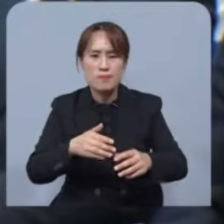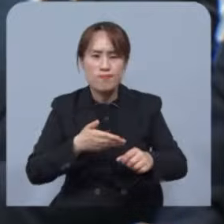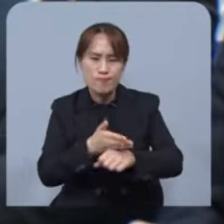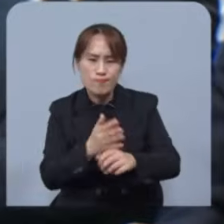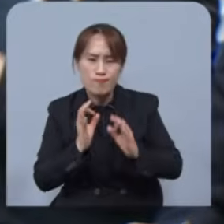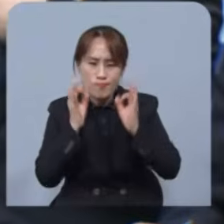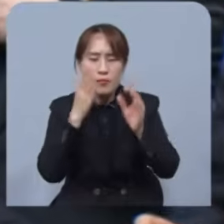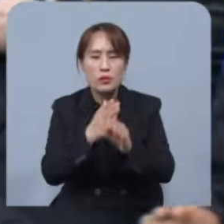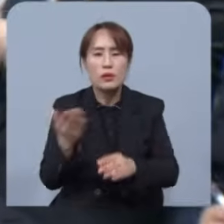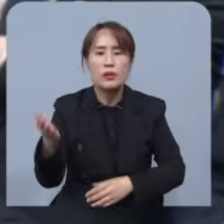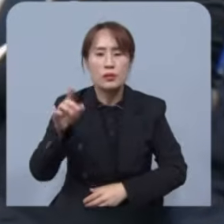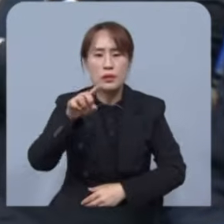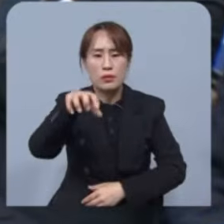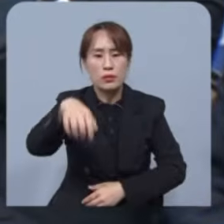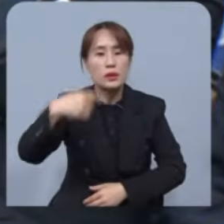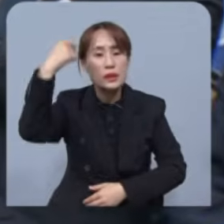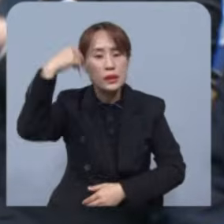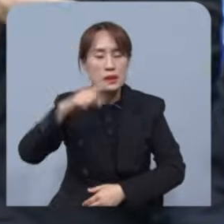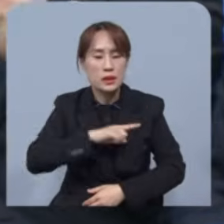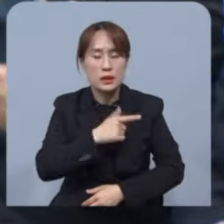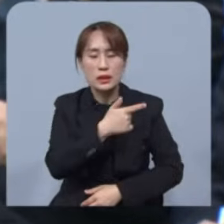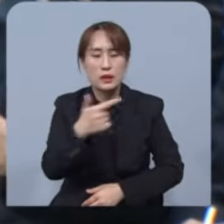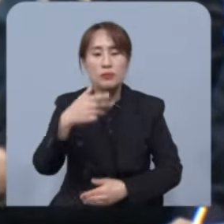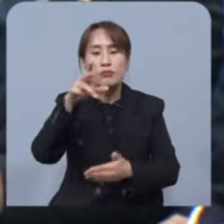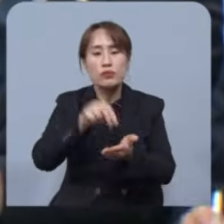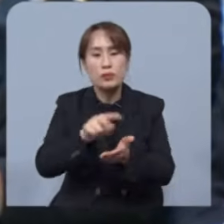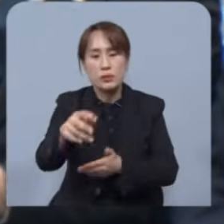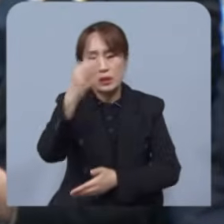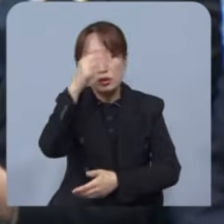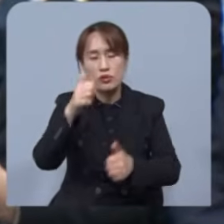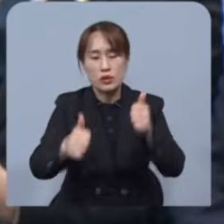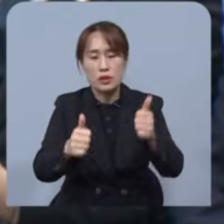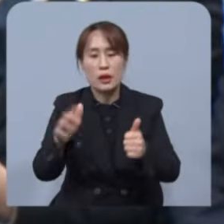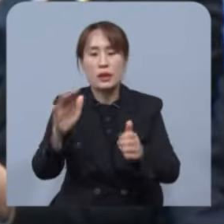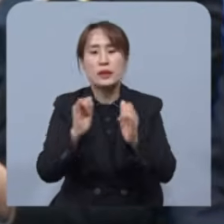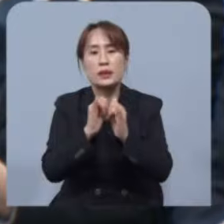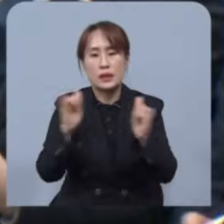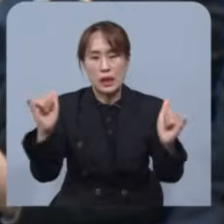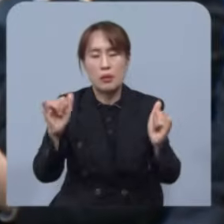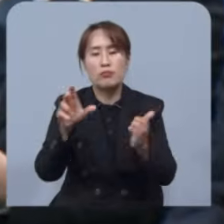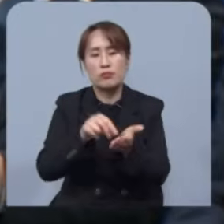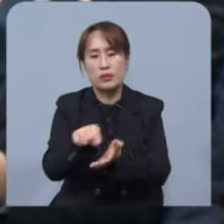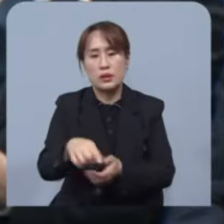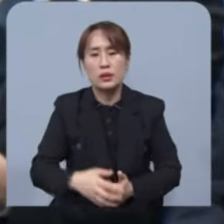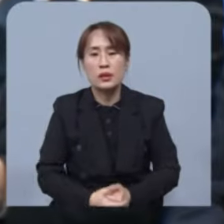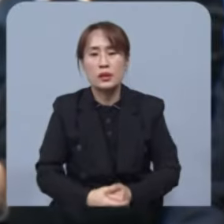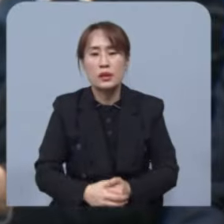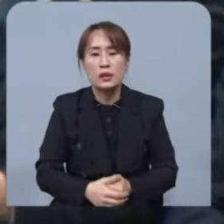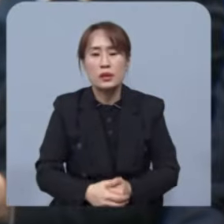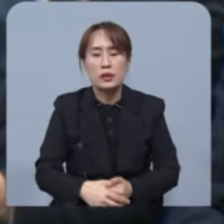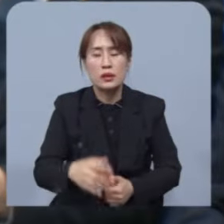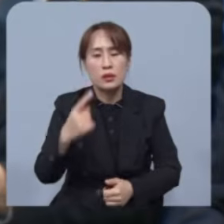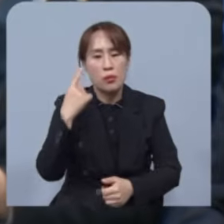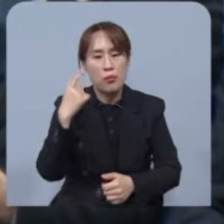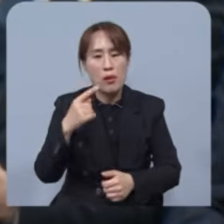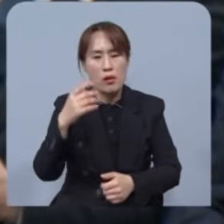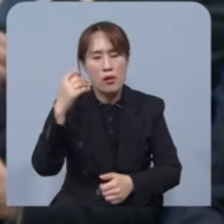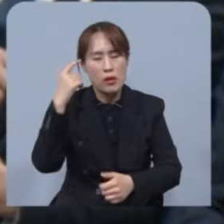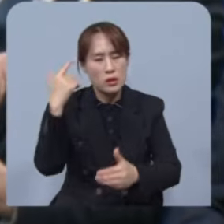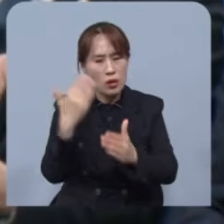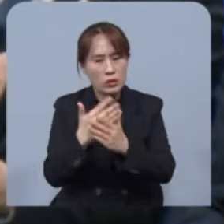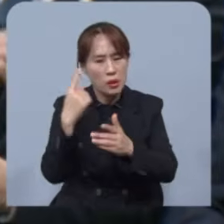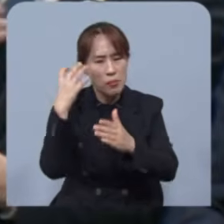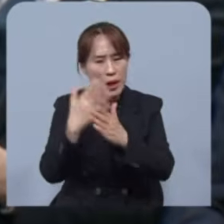있습니다. 하지만 현장에서 느끼는 가장 큰 벽은 기술력이 아니라 인력, 사람입니다. 우수한 석박사급 인재들을